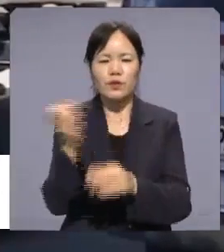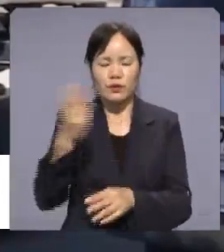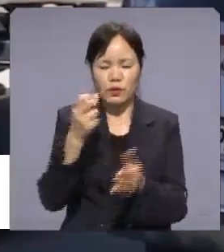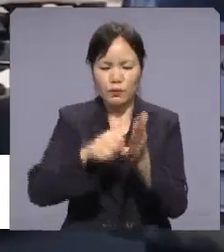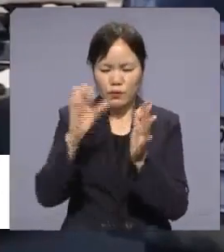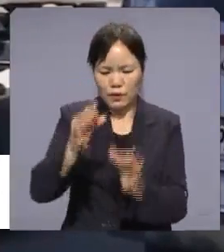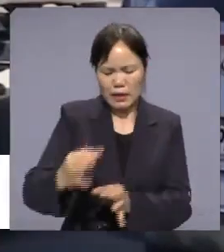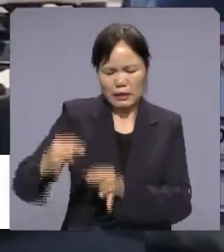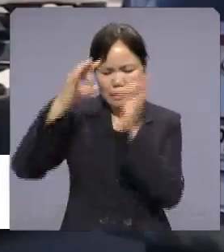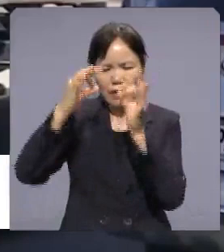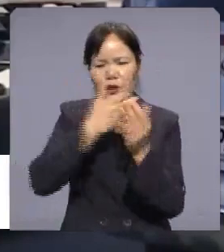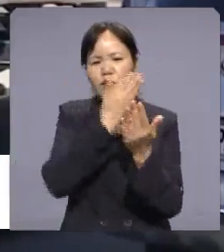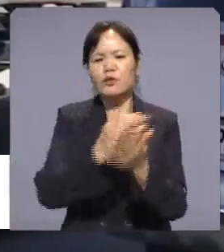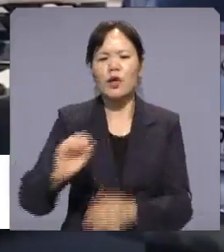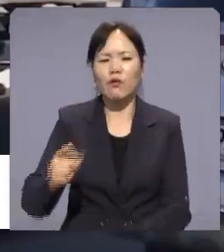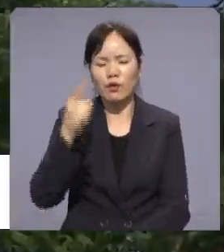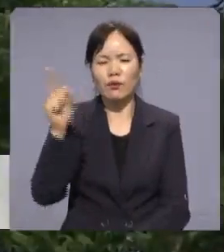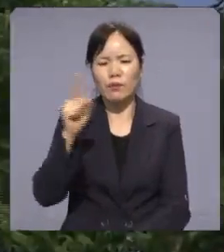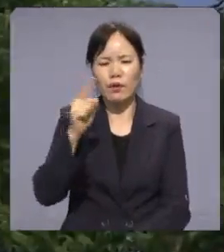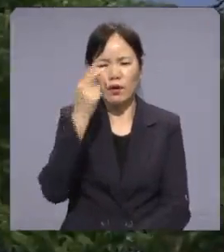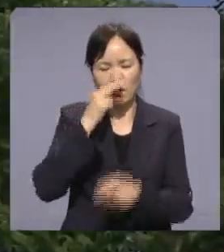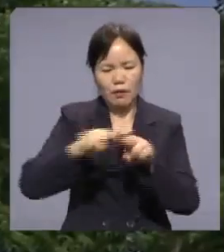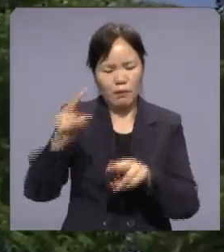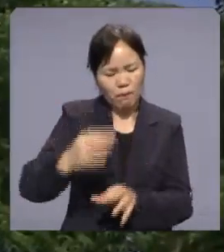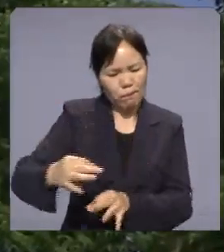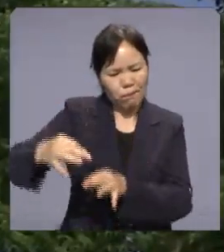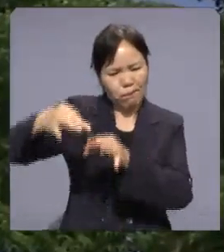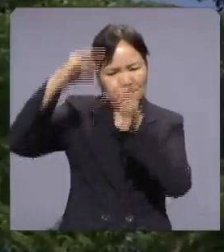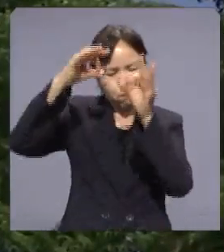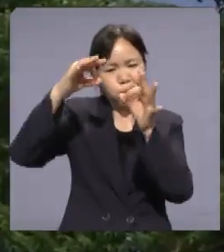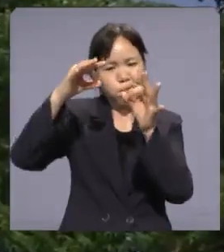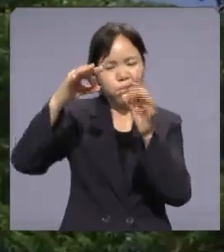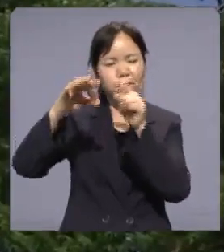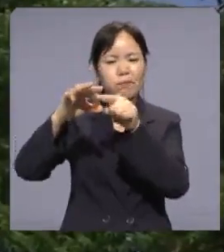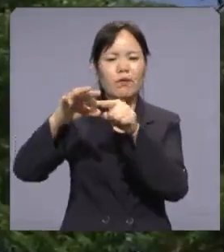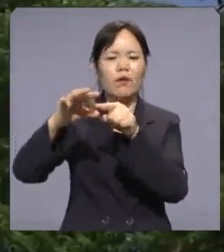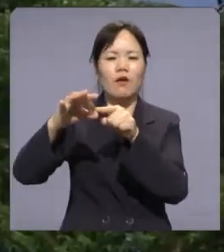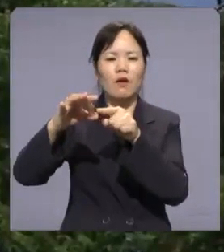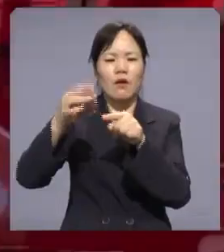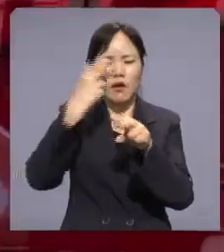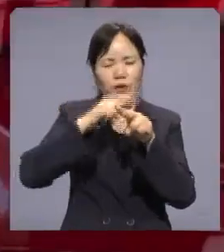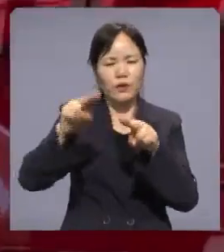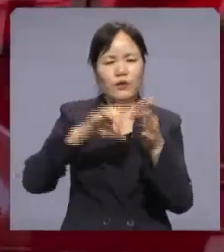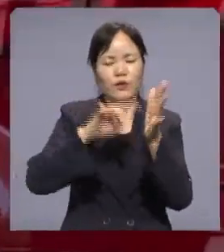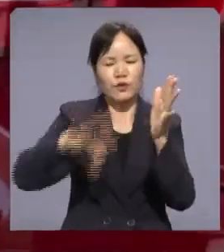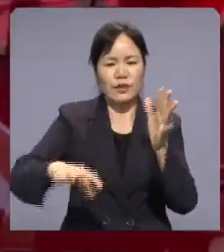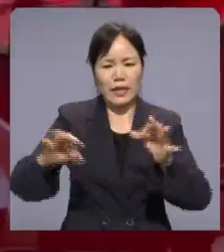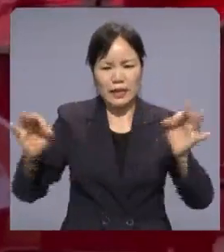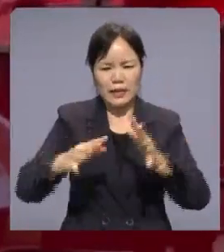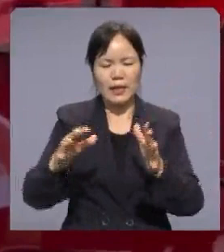인플레이션의 주요 원인이 연일 폭등 중인 유가라는 점을 주목하면서 유류세